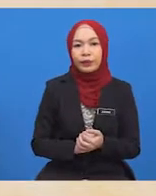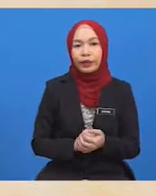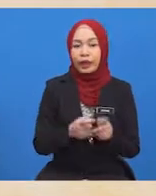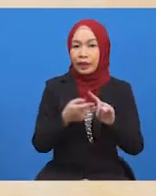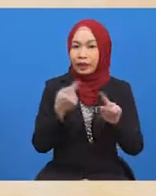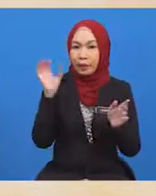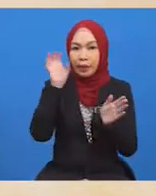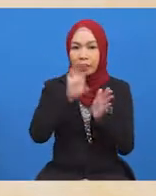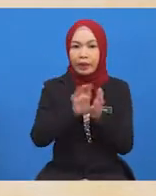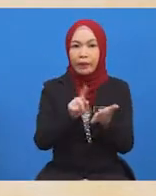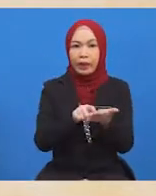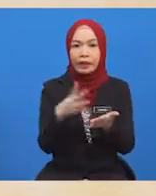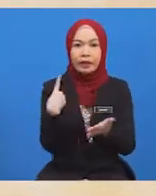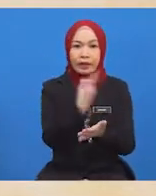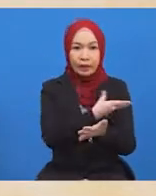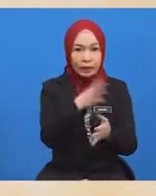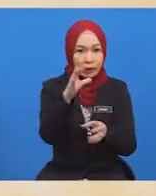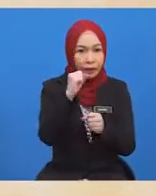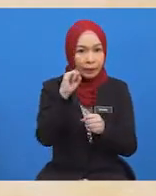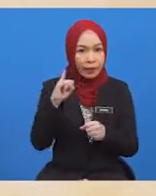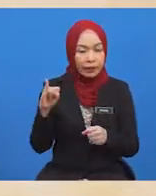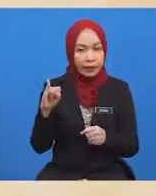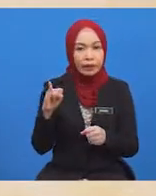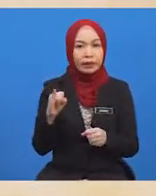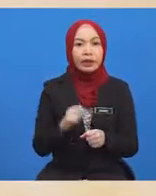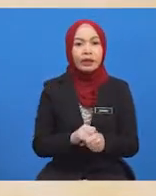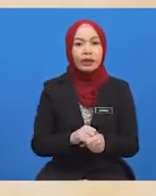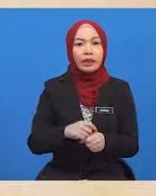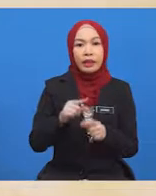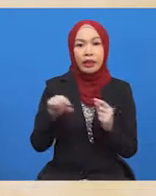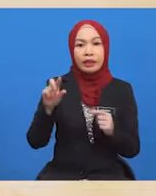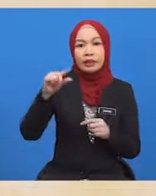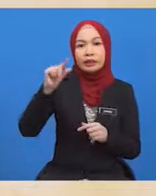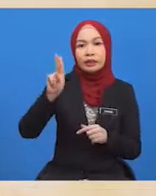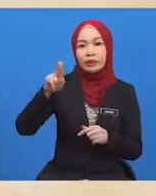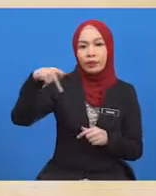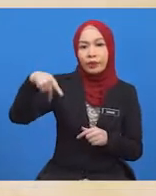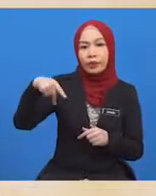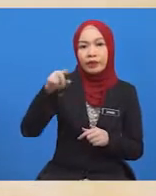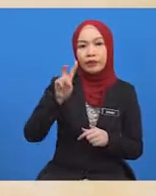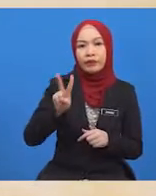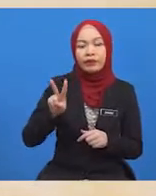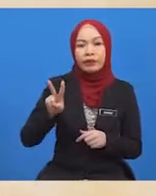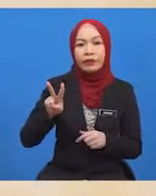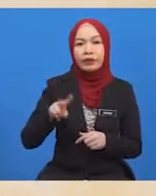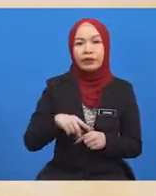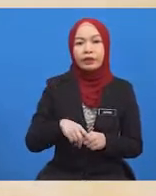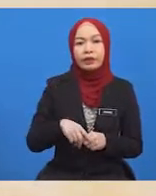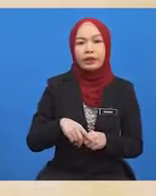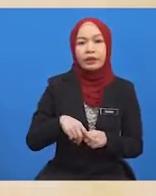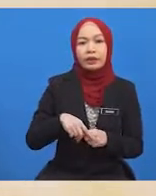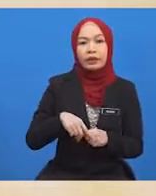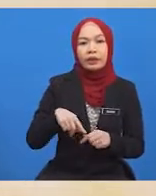Daripada rajah, kita dapati bahawa garis QP, VU, WT dan